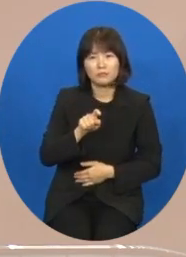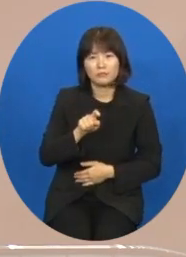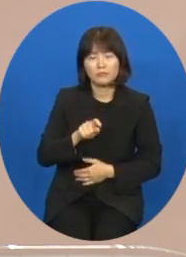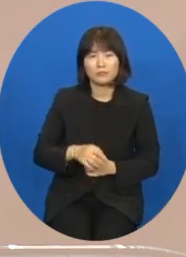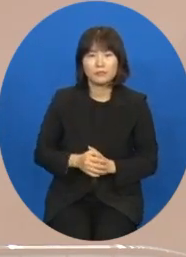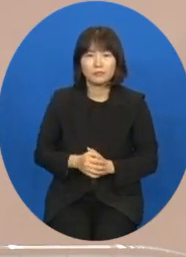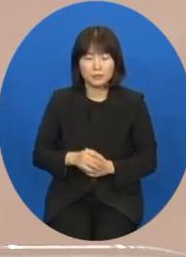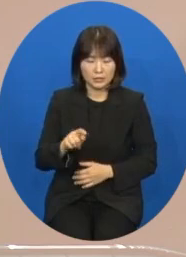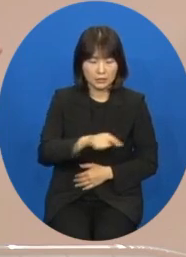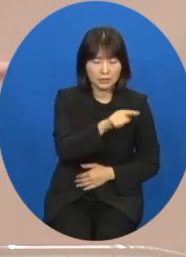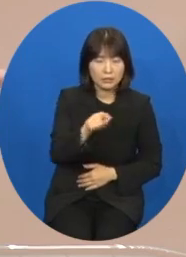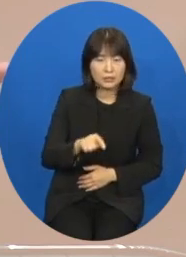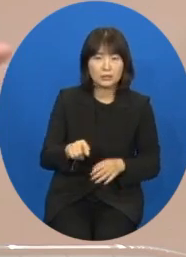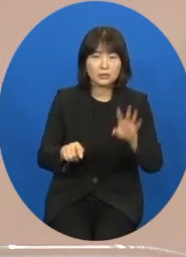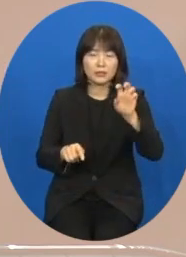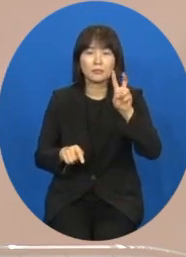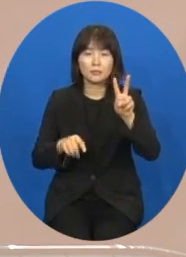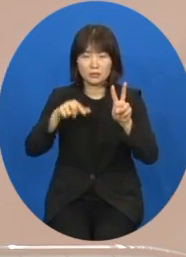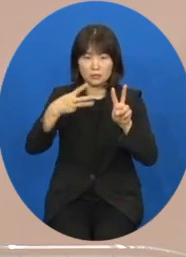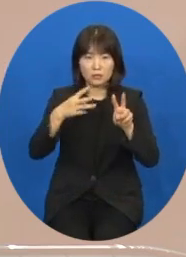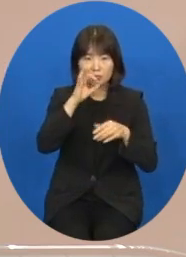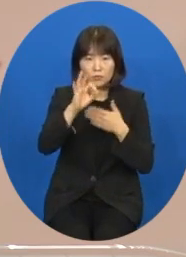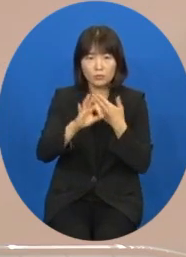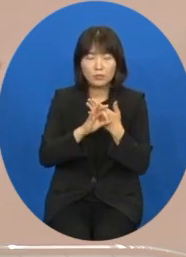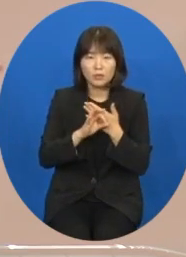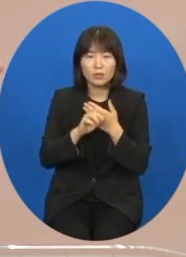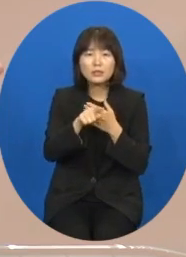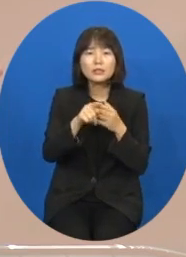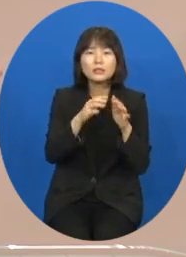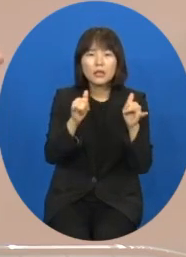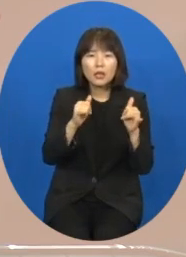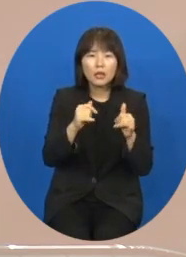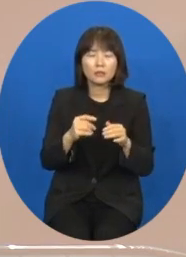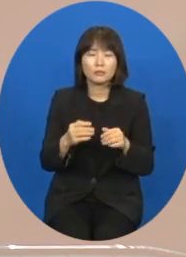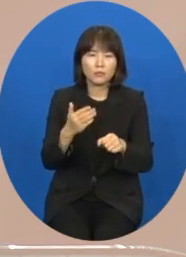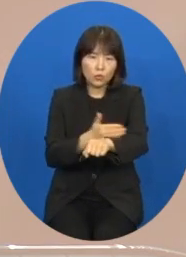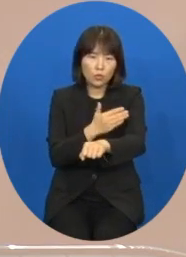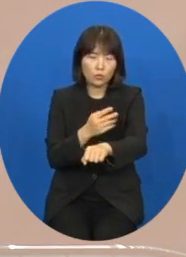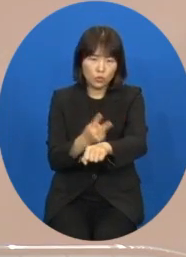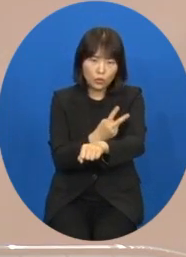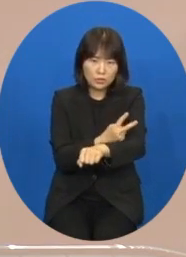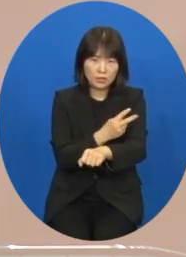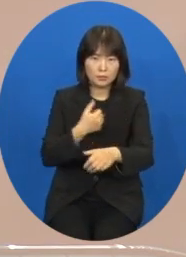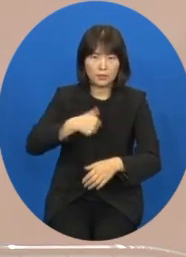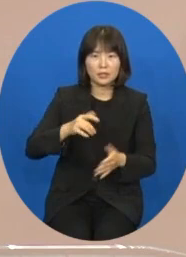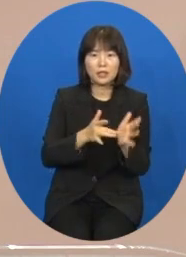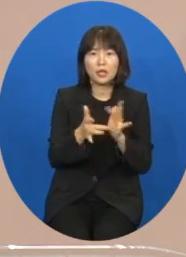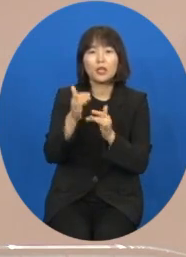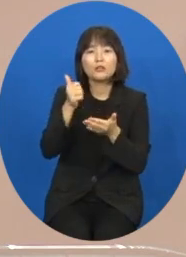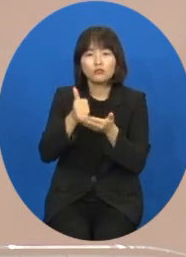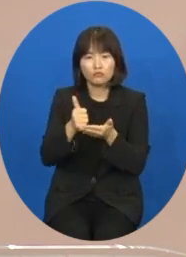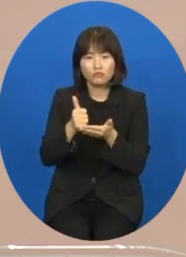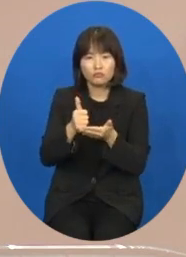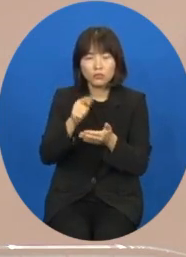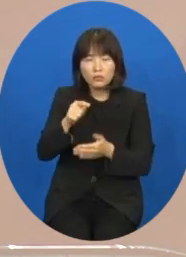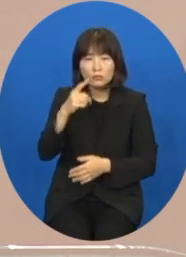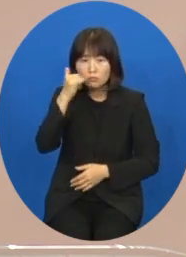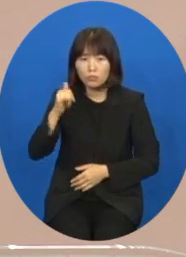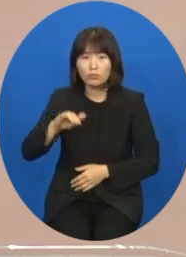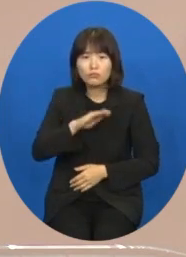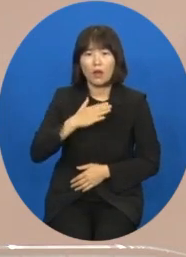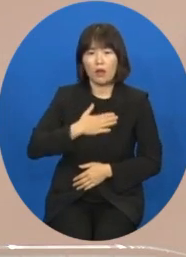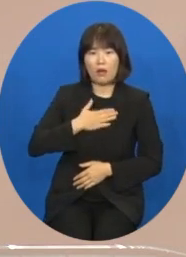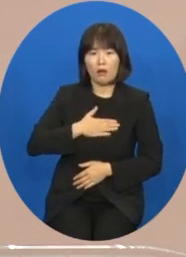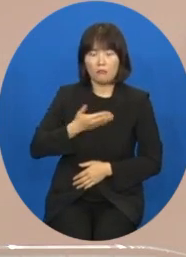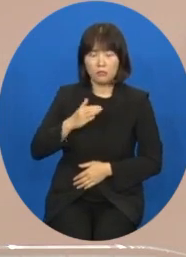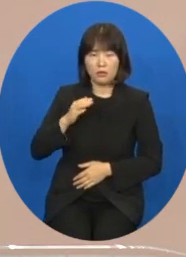그들이 42절에 보면 이 사람은 요셉의 아들 예수가 아닌가? 그의 부모를 우리가 알지 않는가? 그런데 이 사람이